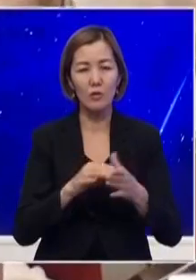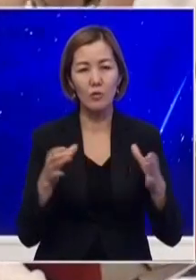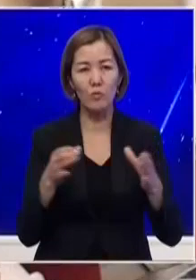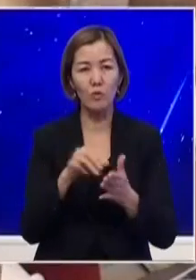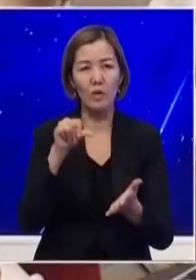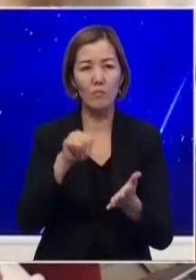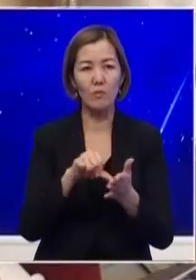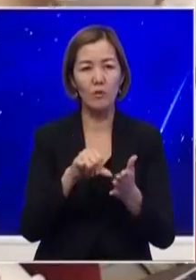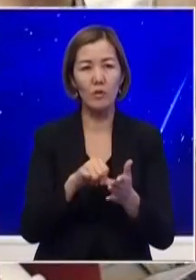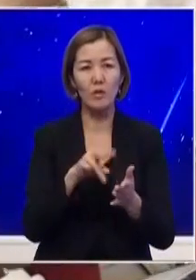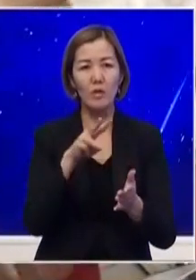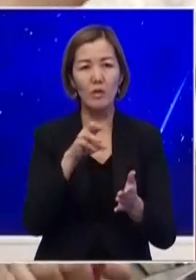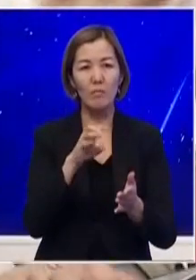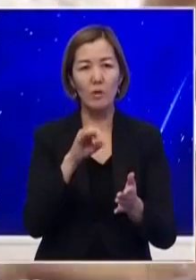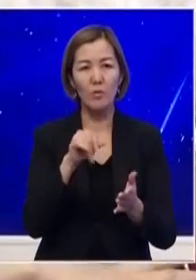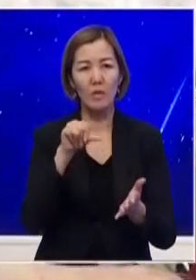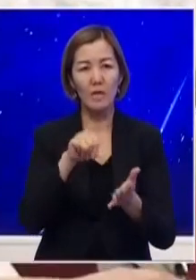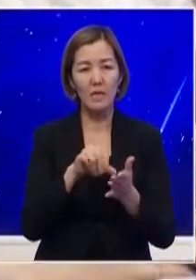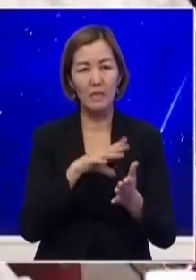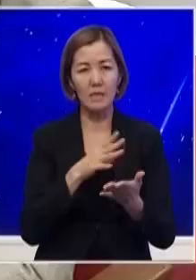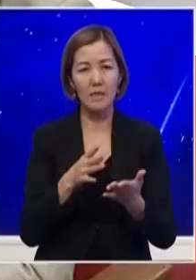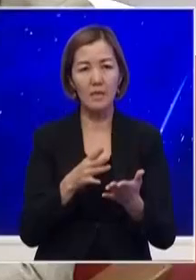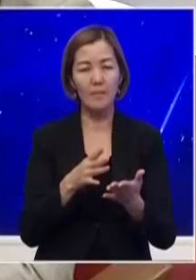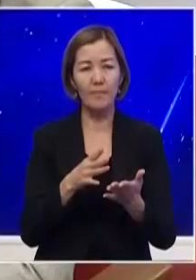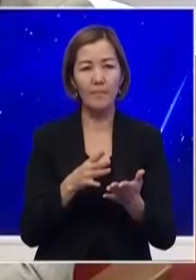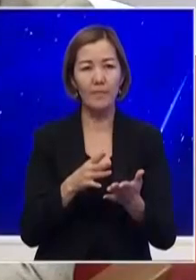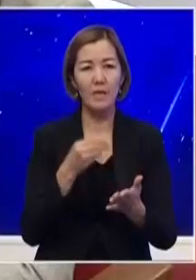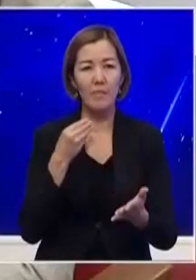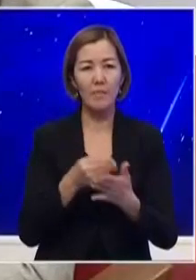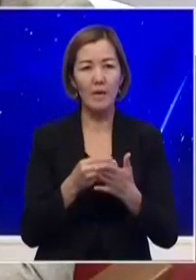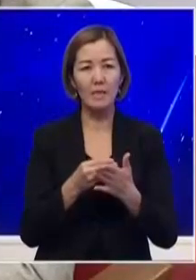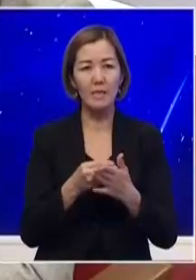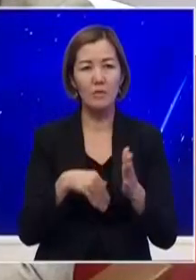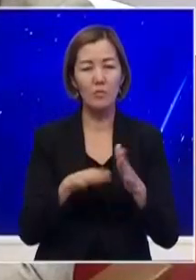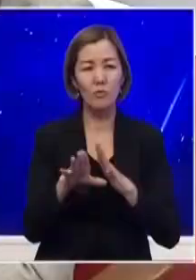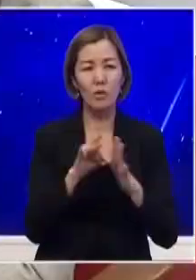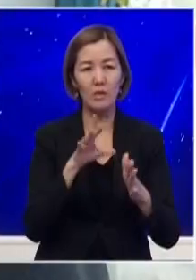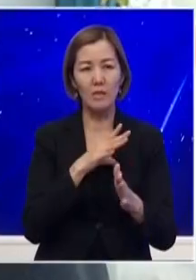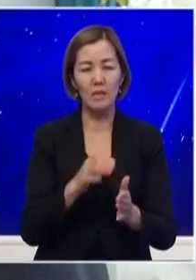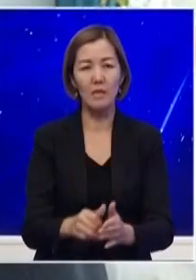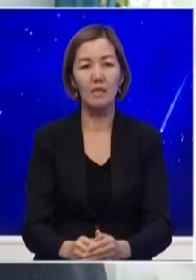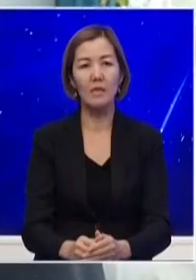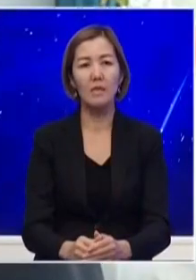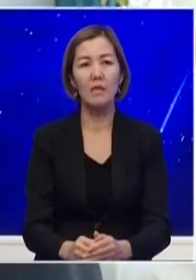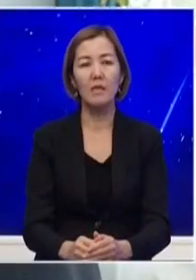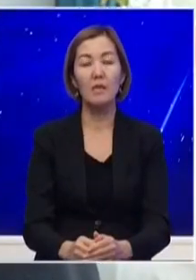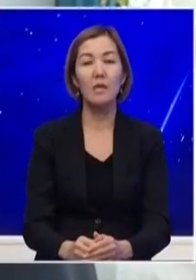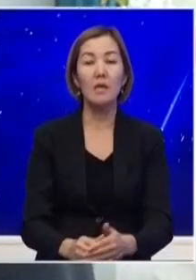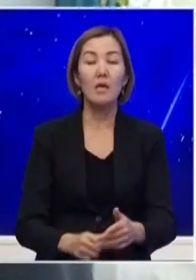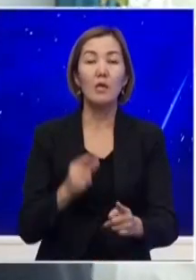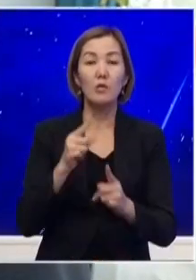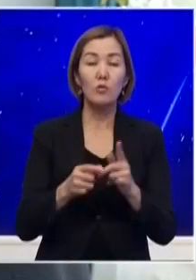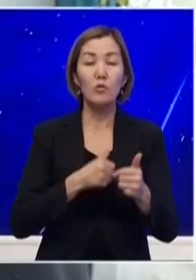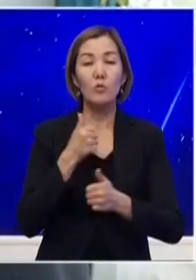одағының мүшесі Нұрила Бектемірова болды. Қатысушылардың ақындық өнерін бағалап, әділ бағасын беруге атсалысты. Енді негізінен мүшәйраның алдына